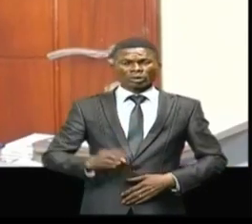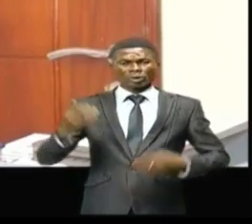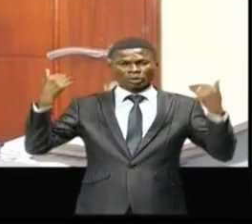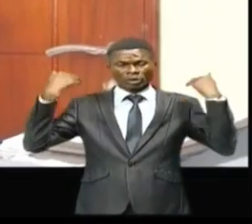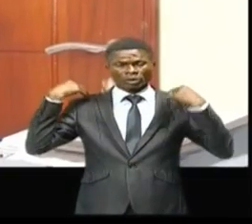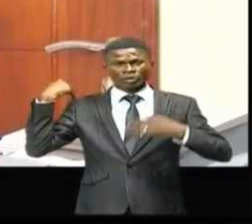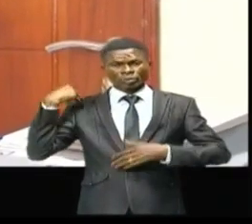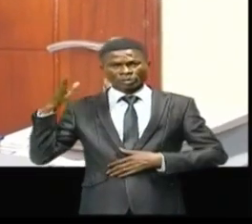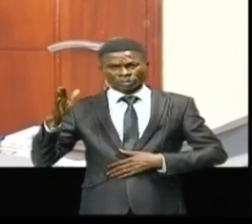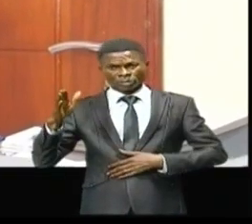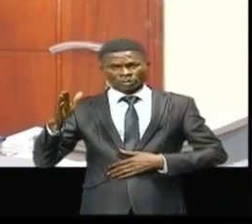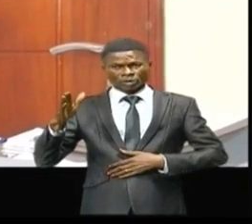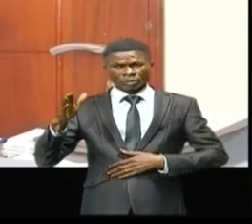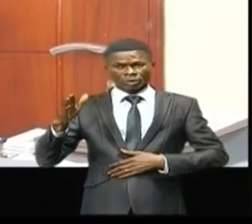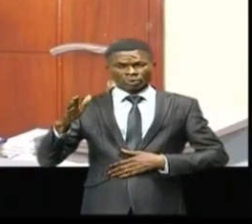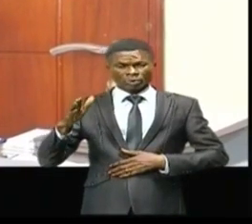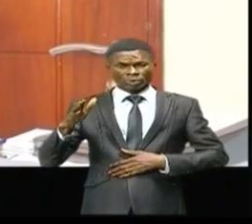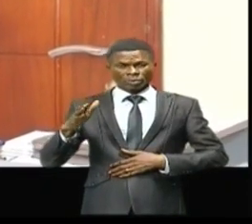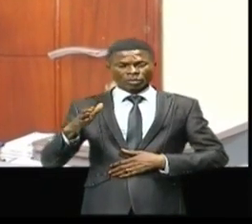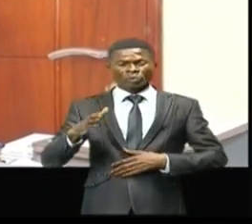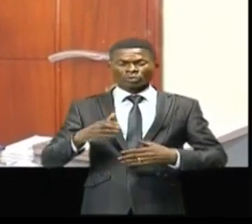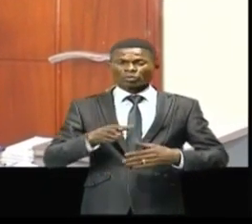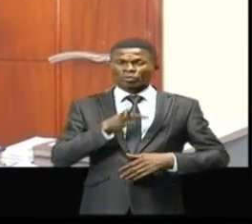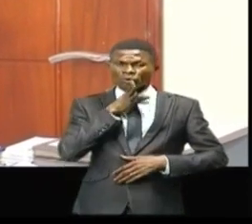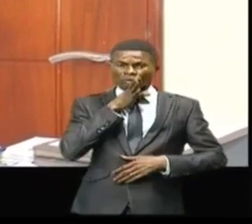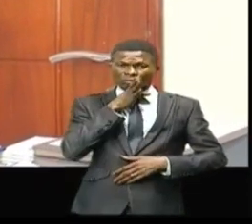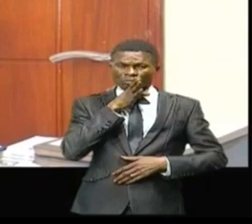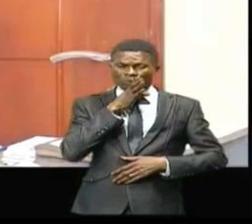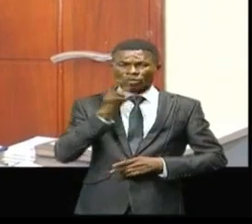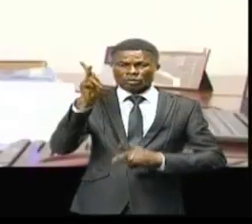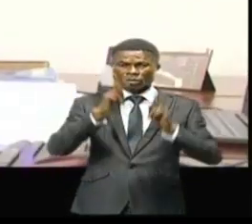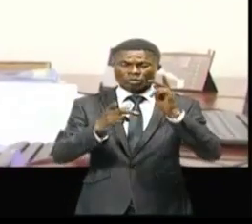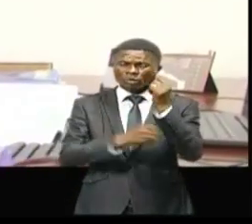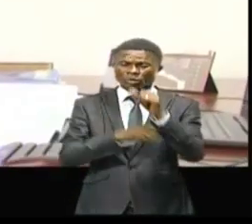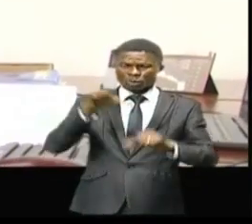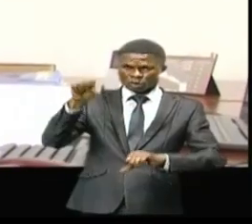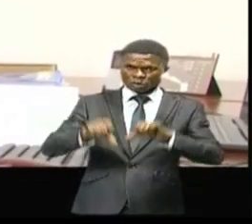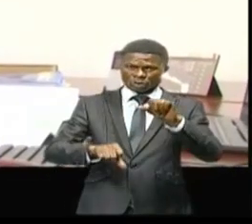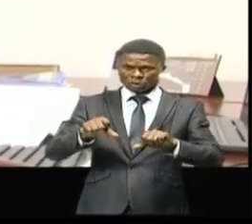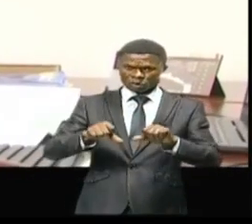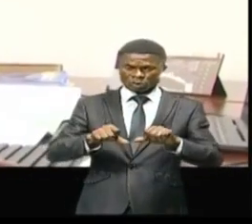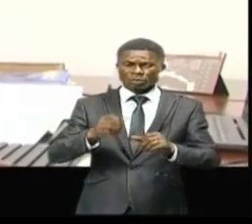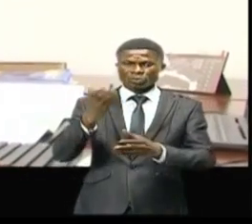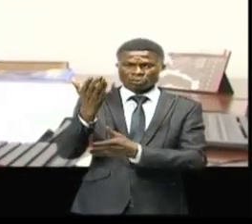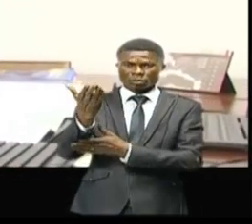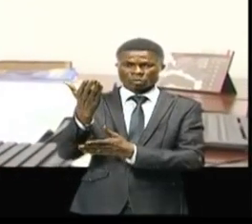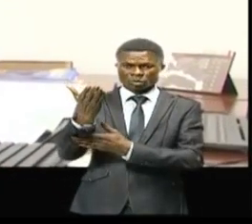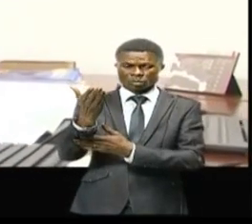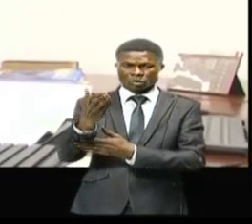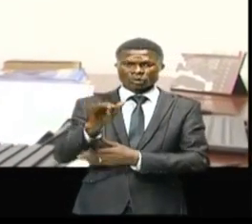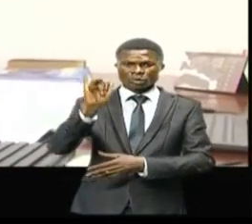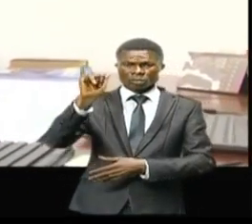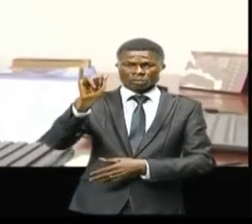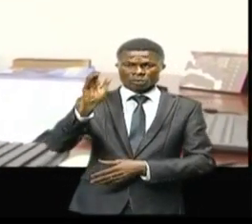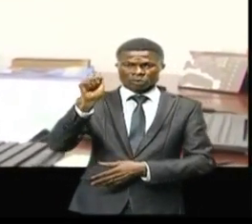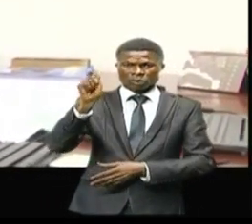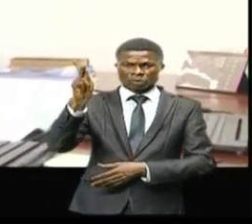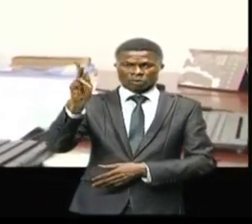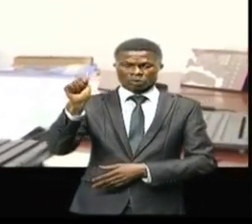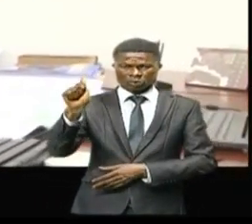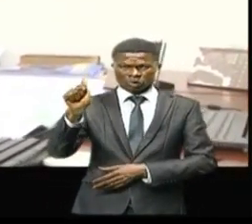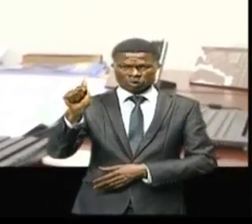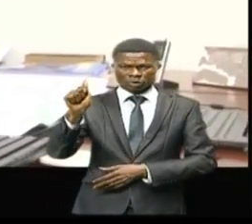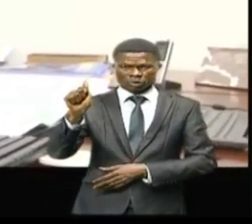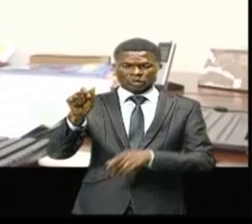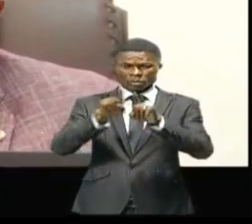l'État la persistance de l'activisme et des insurgés se revendiquant Yaka dans les territoires des